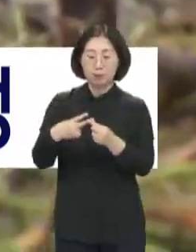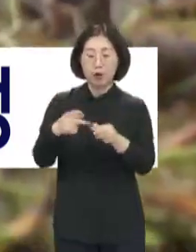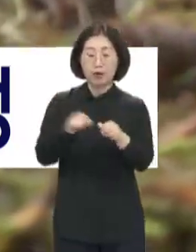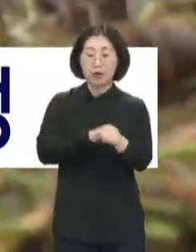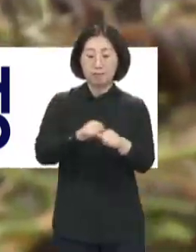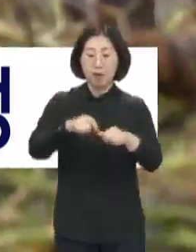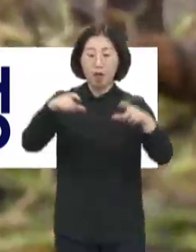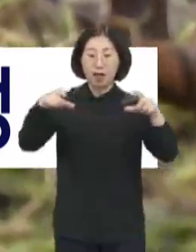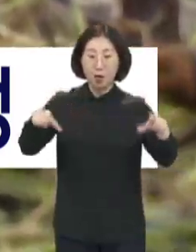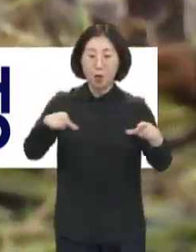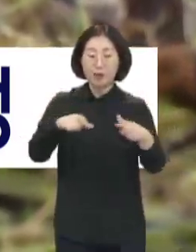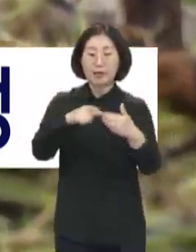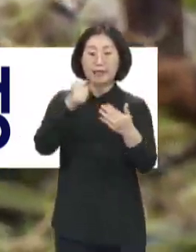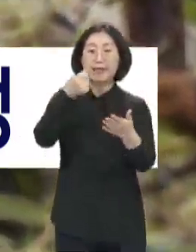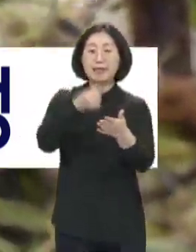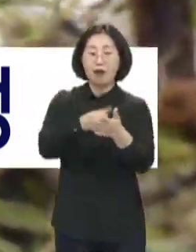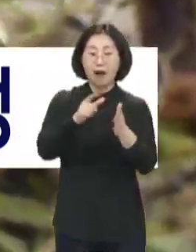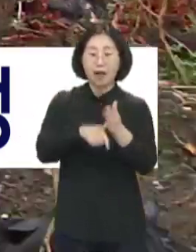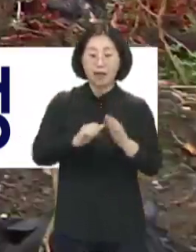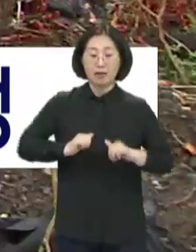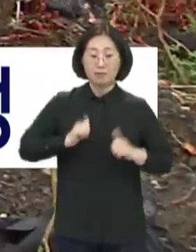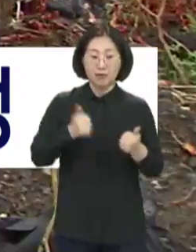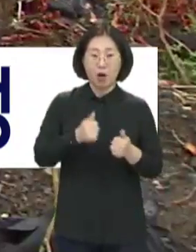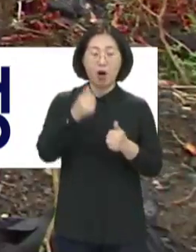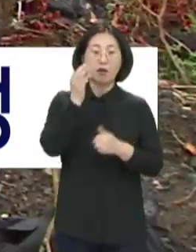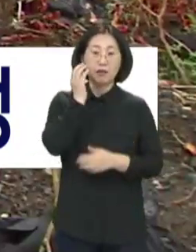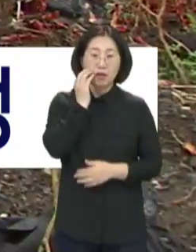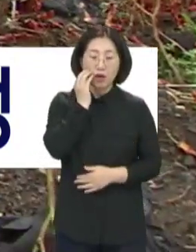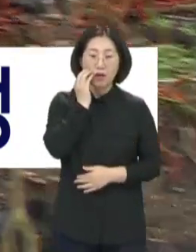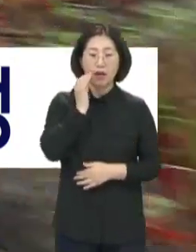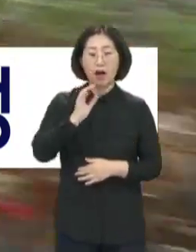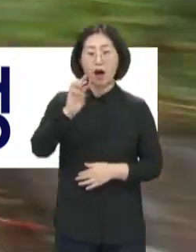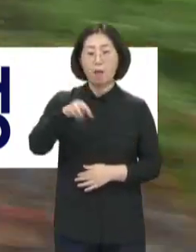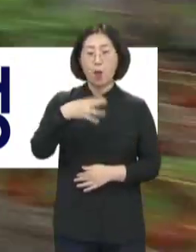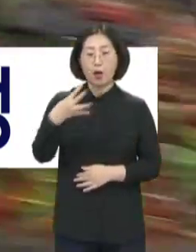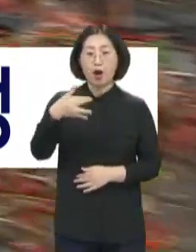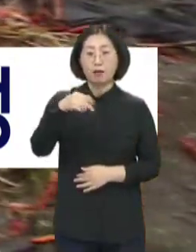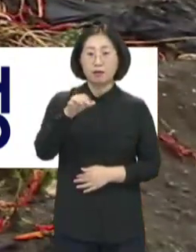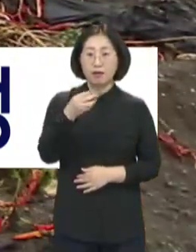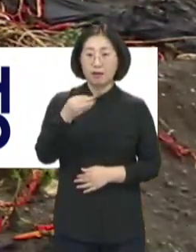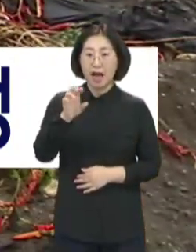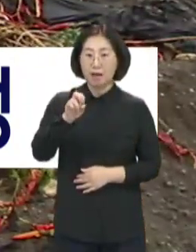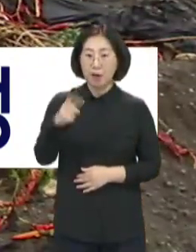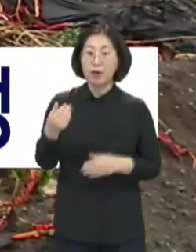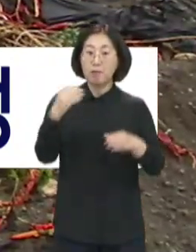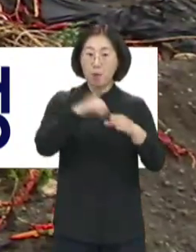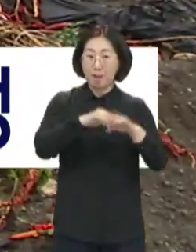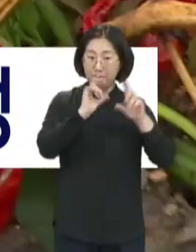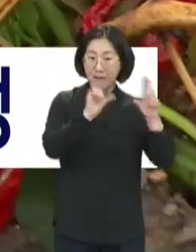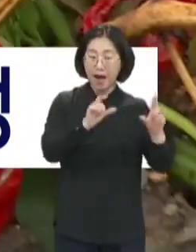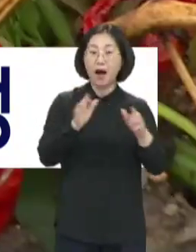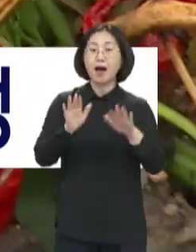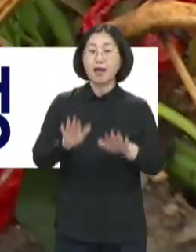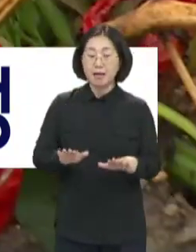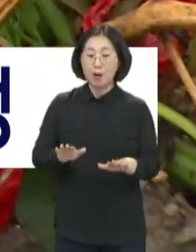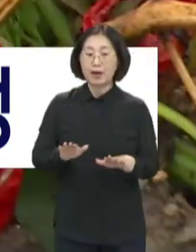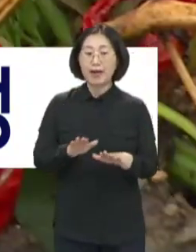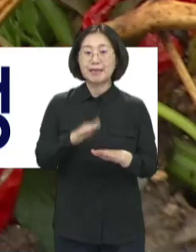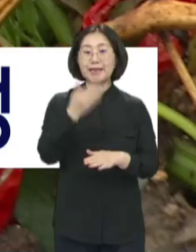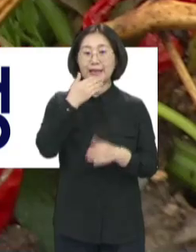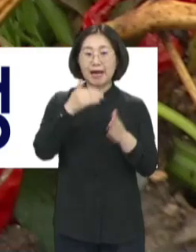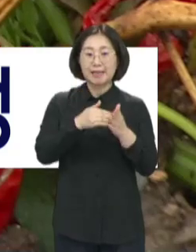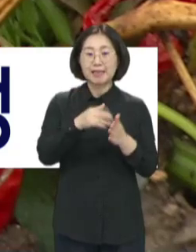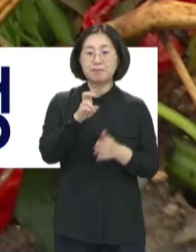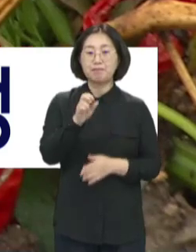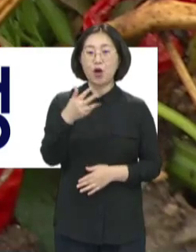특별 재난지역을 지정할 당시 부여군과 청양군, 보령시 청량면을 포함시켰고 이번에 당진시 면천면